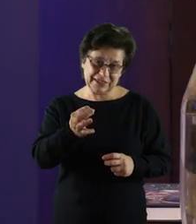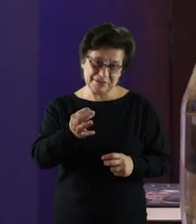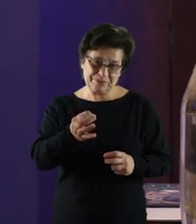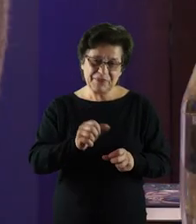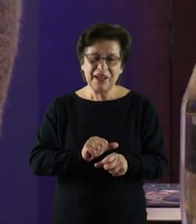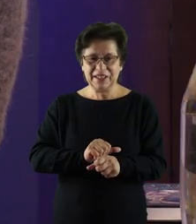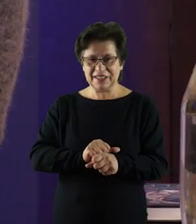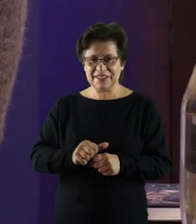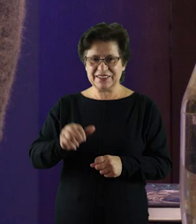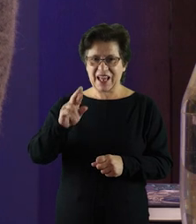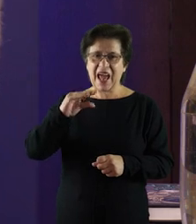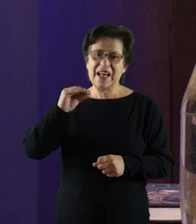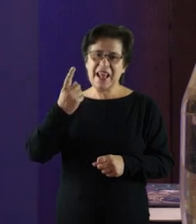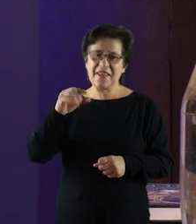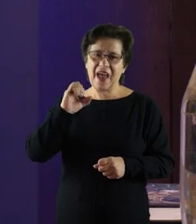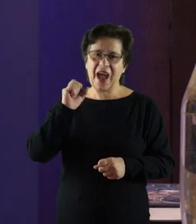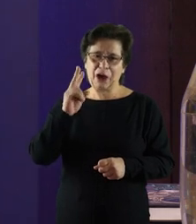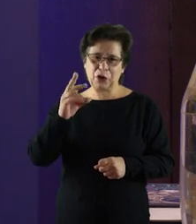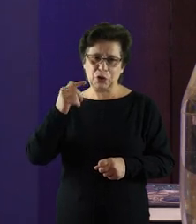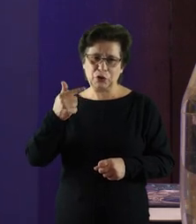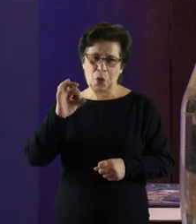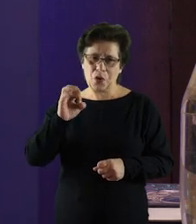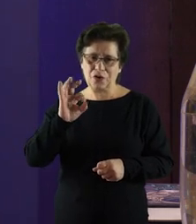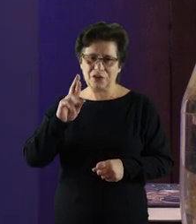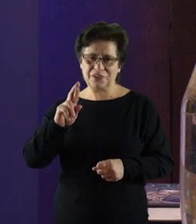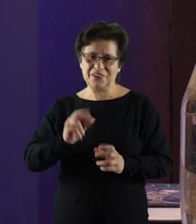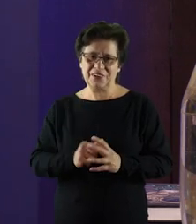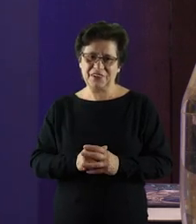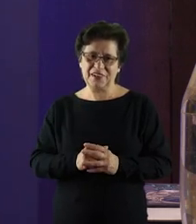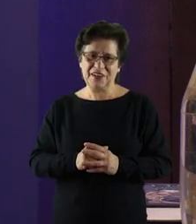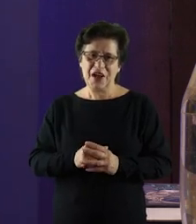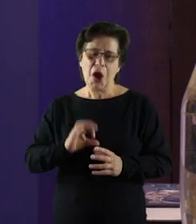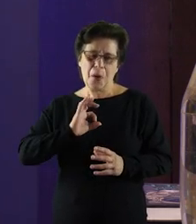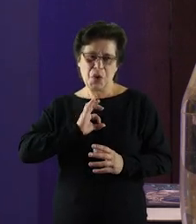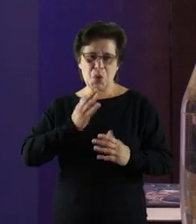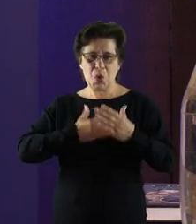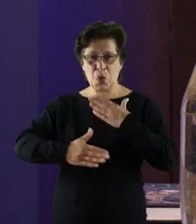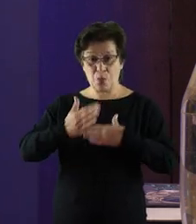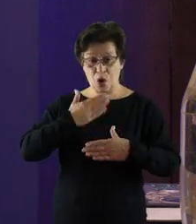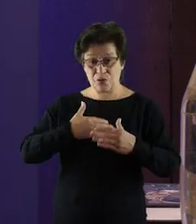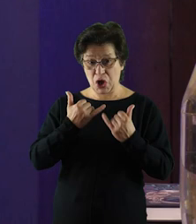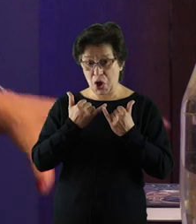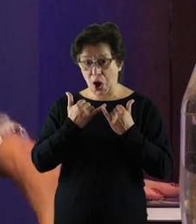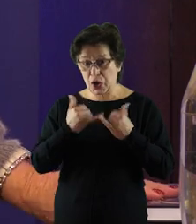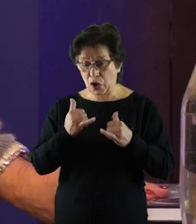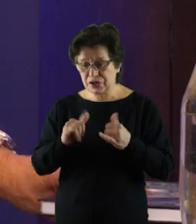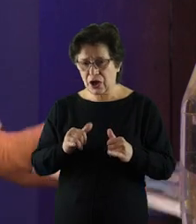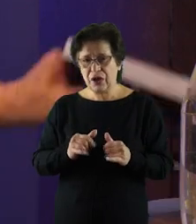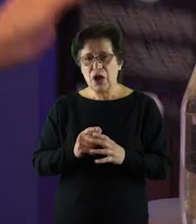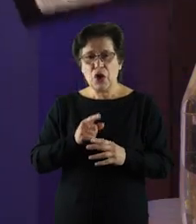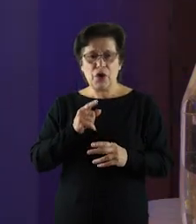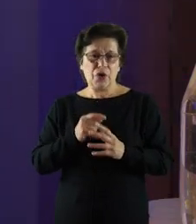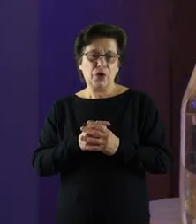Paweł chyba będzie dziennikarzem. Tak sądzę. Więc mój ulubiony rodzaj literacki to nie jest science